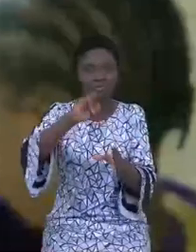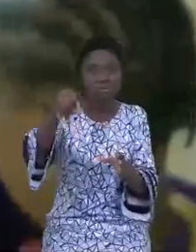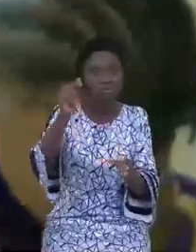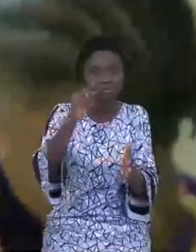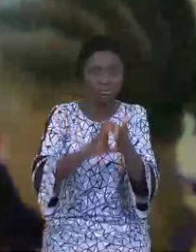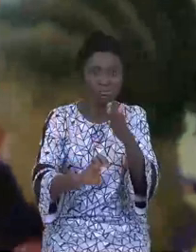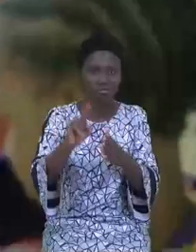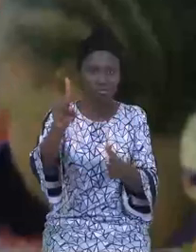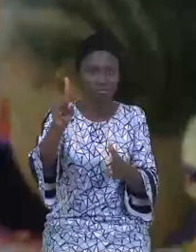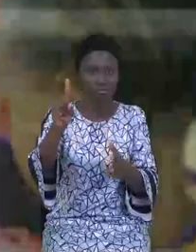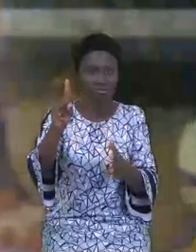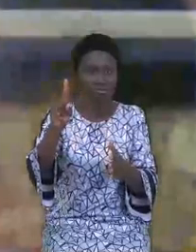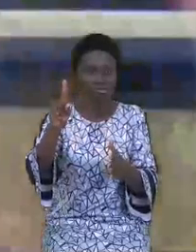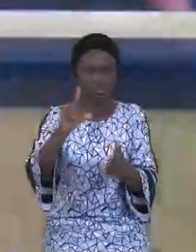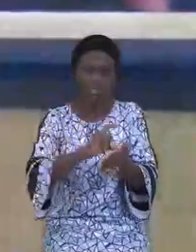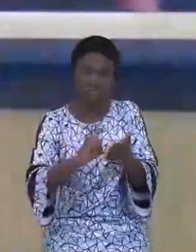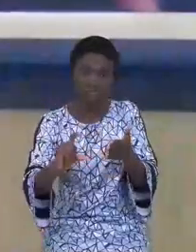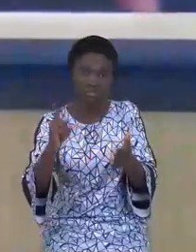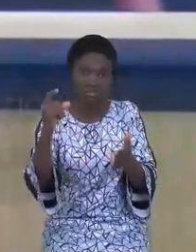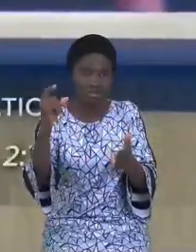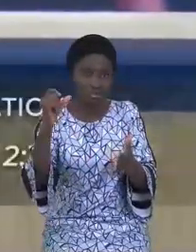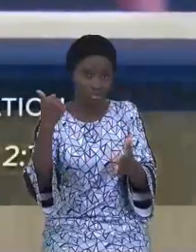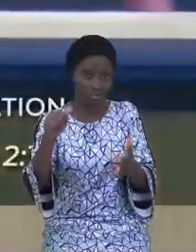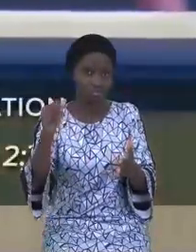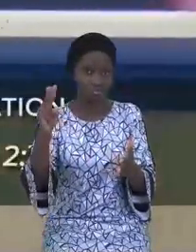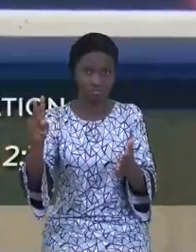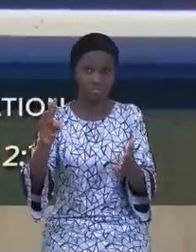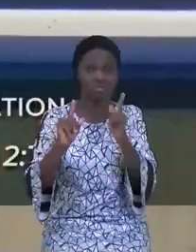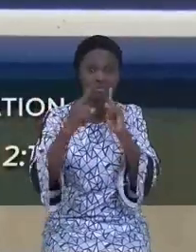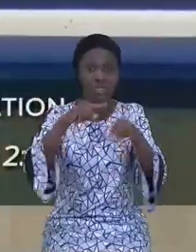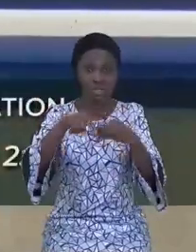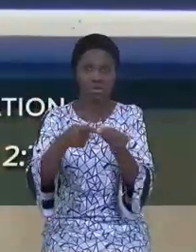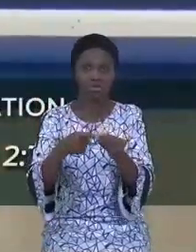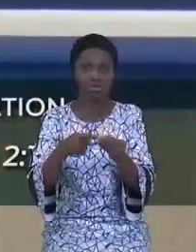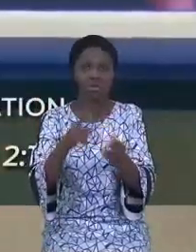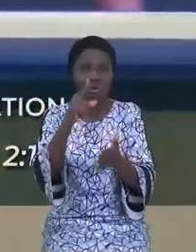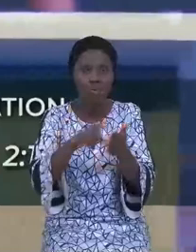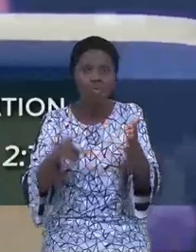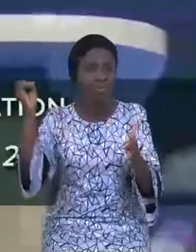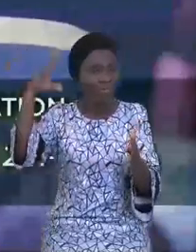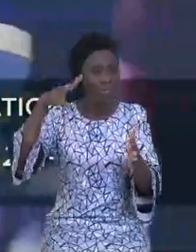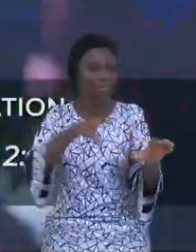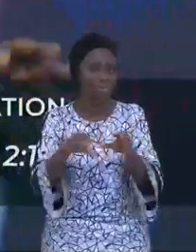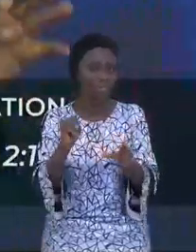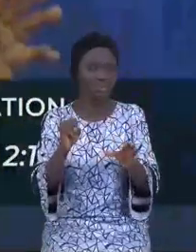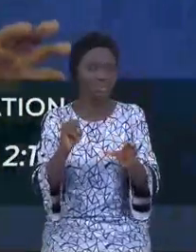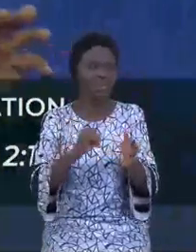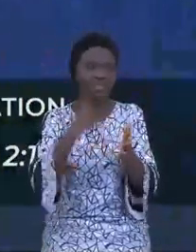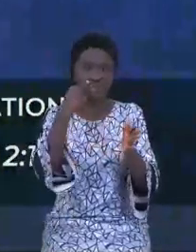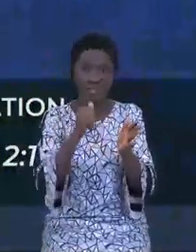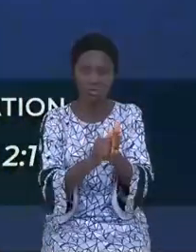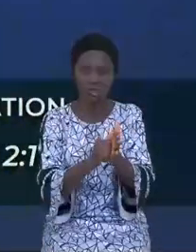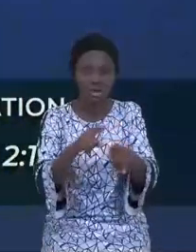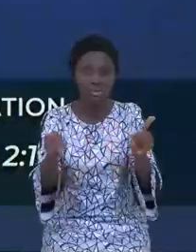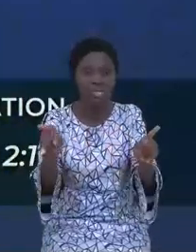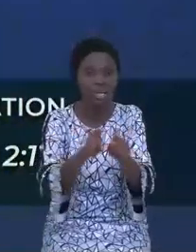1, lisons à partir du verset 12. On parle de ce que cette grâce fait et dit. Mais à tous ceux